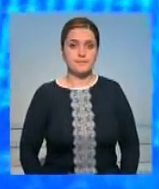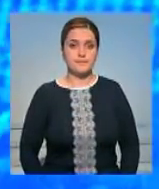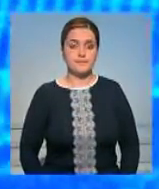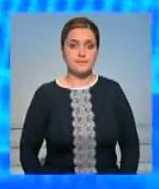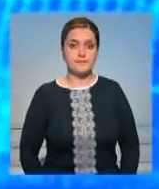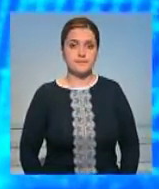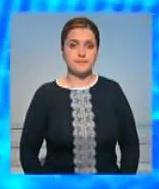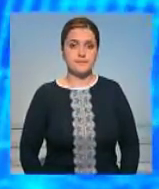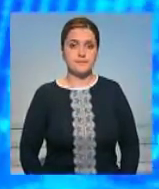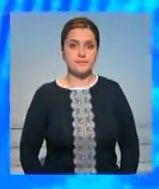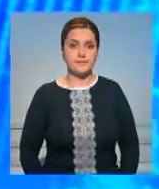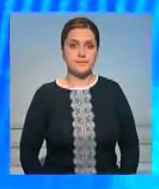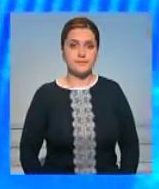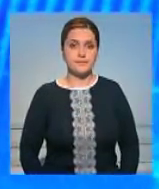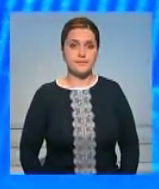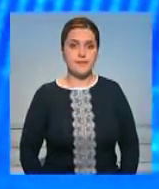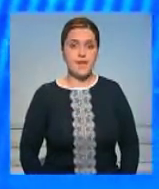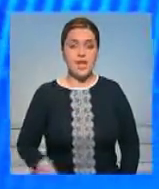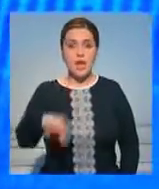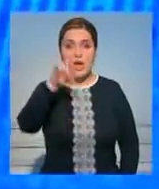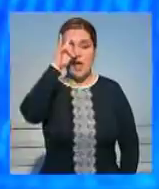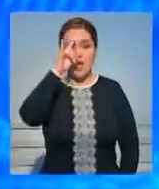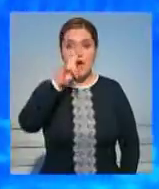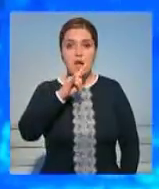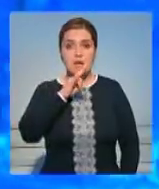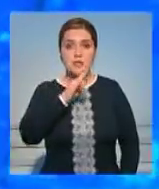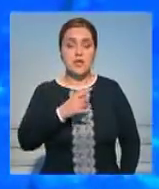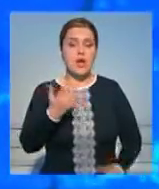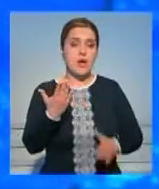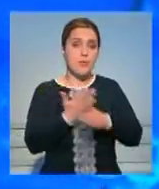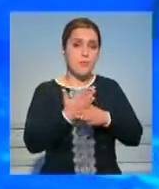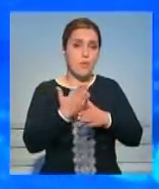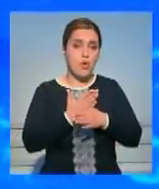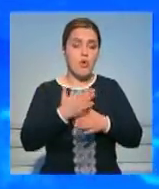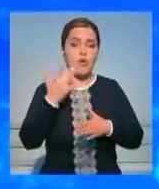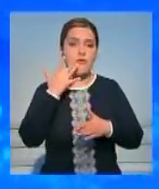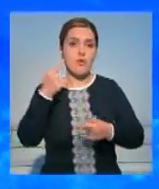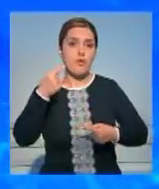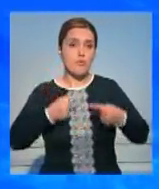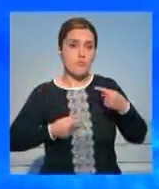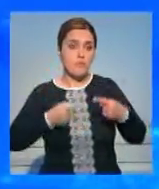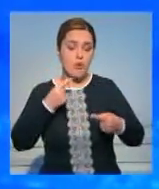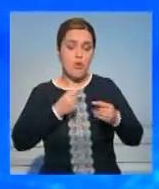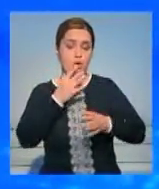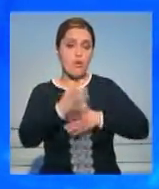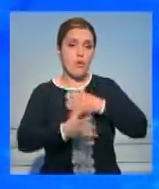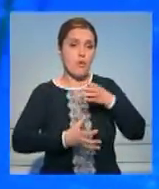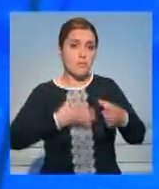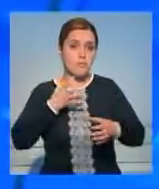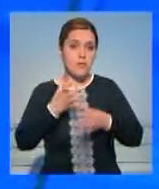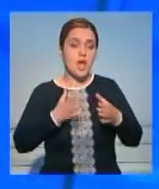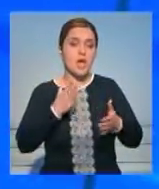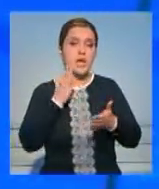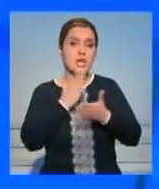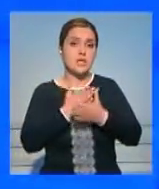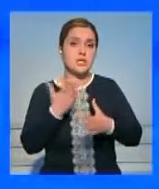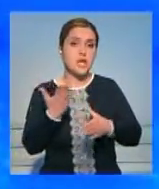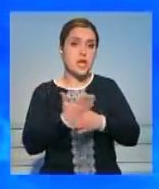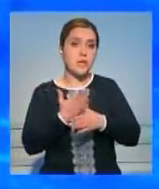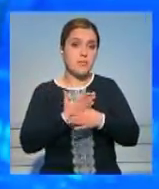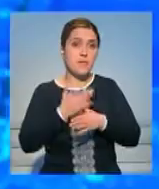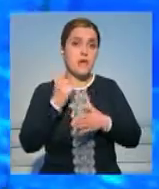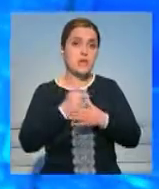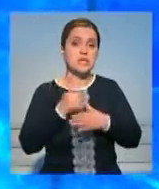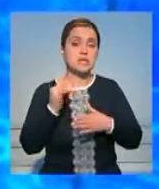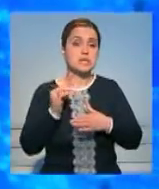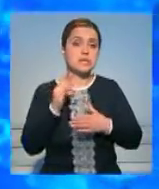Казахстан – авторитетный медиатор в решении вопросов международной безопасности. Опыт нашей республики в урегулировании конфликтов глобального значения положительно оценили